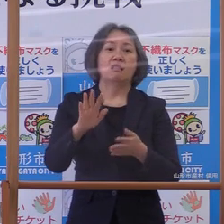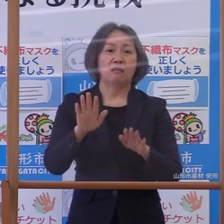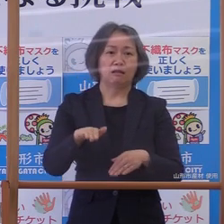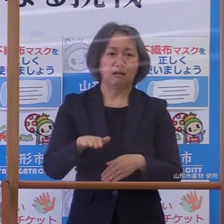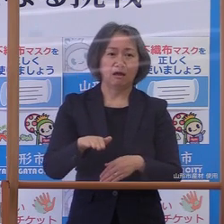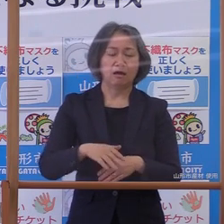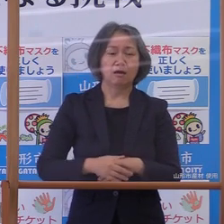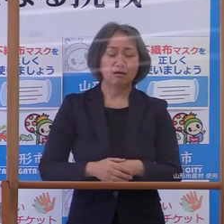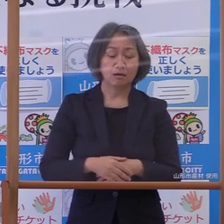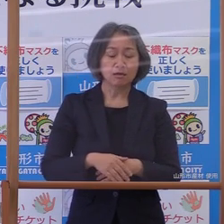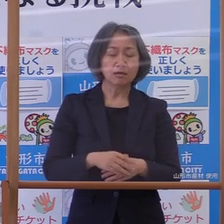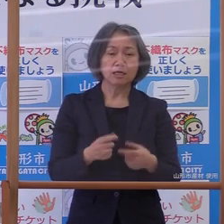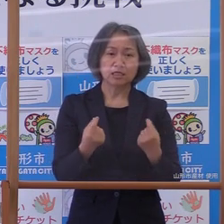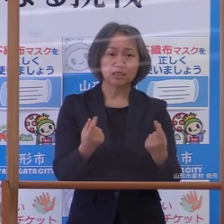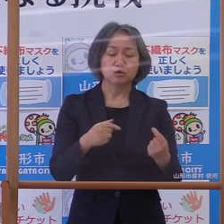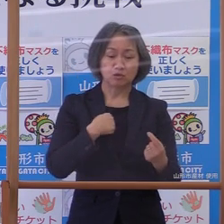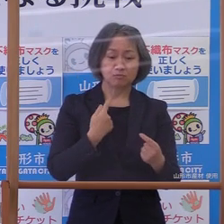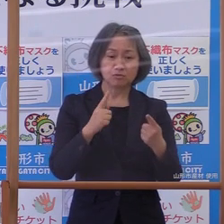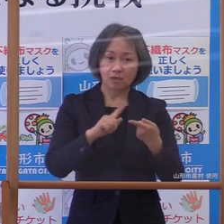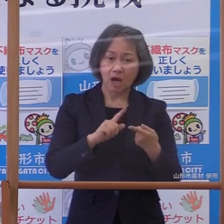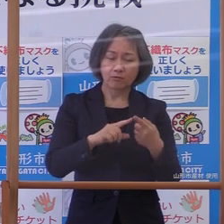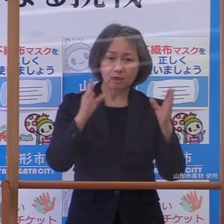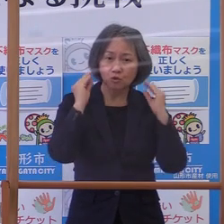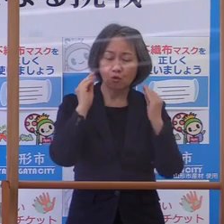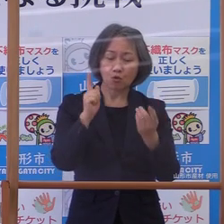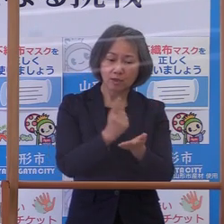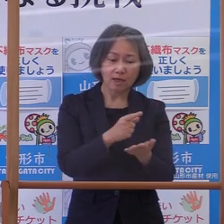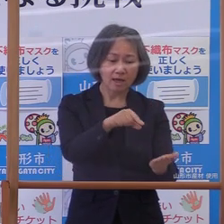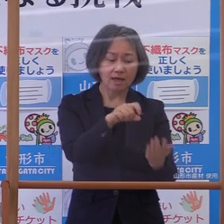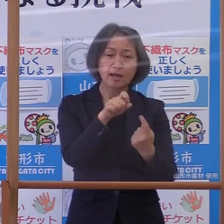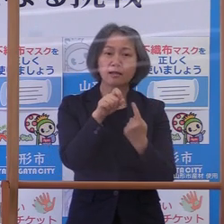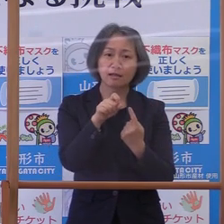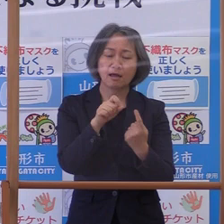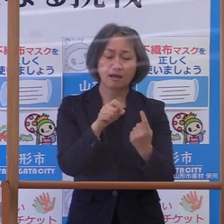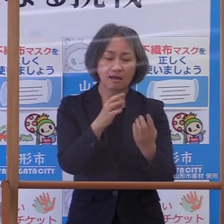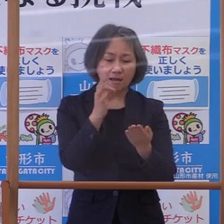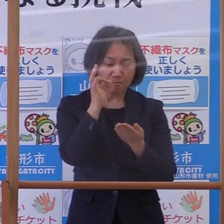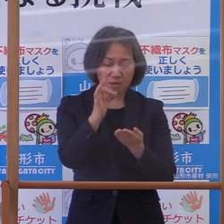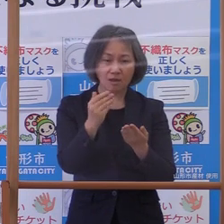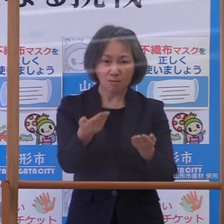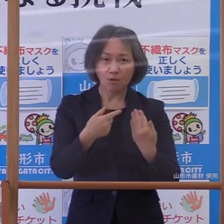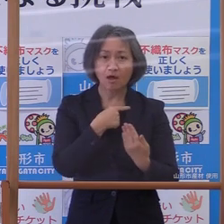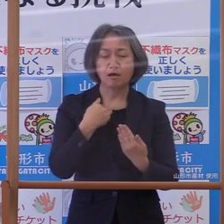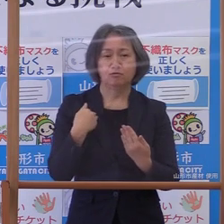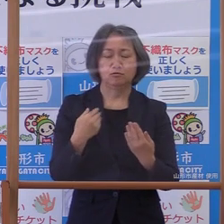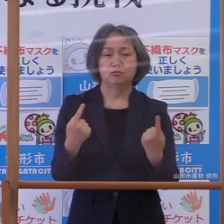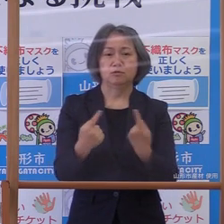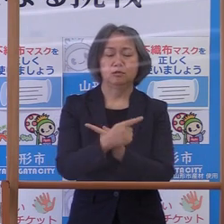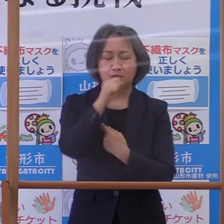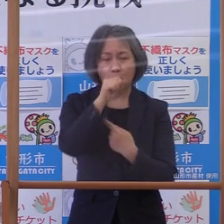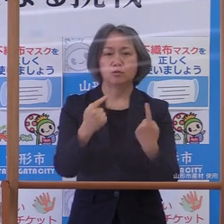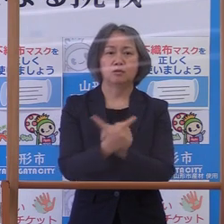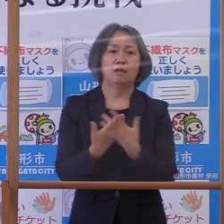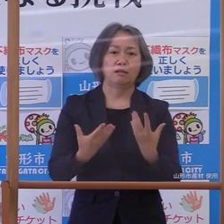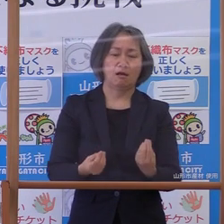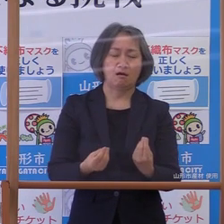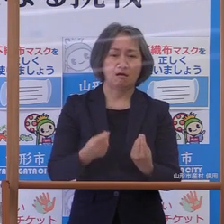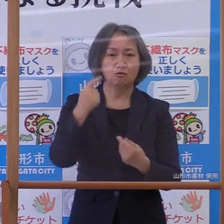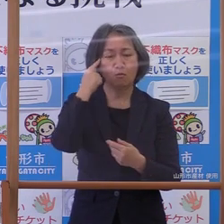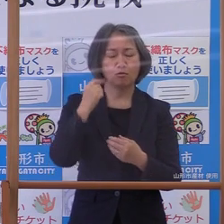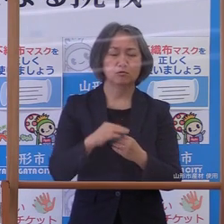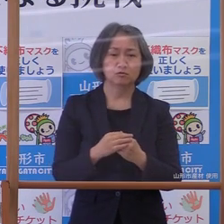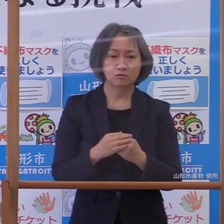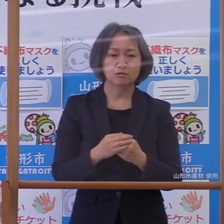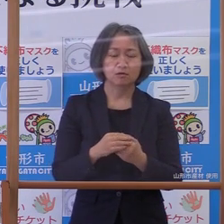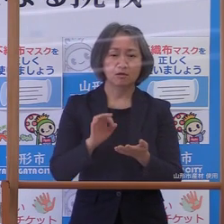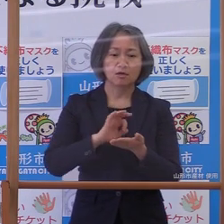で受け取っていただくという意味での改善でありますので、これはうまく逆にですね、利用される方に